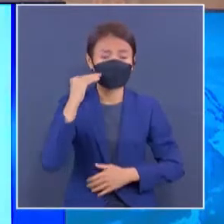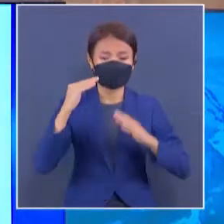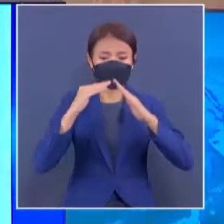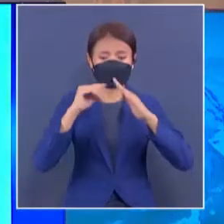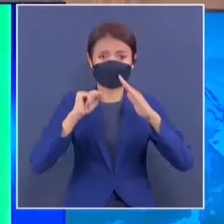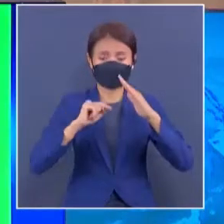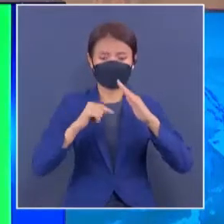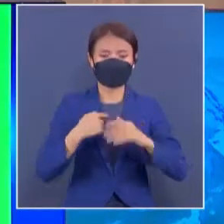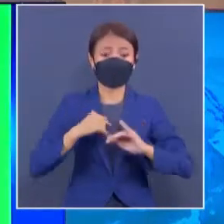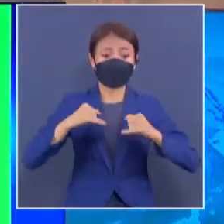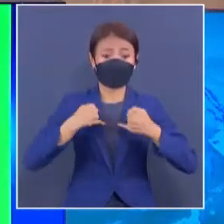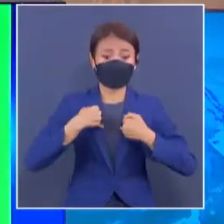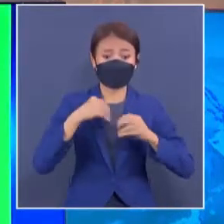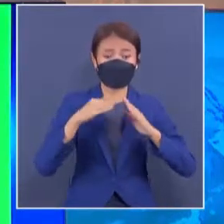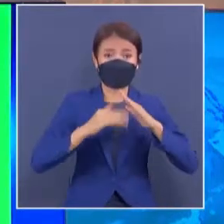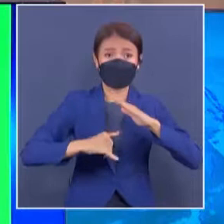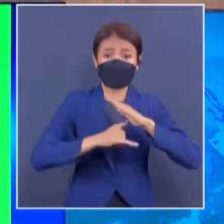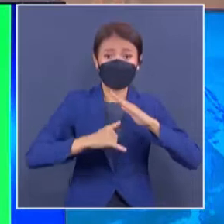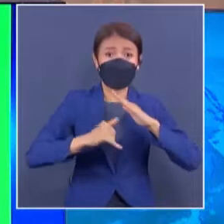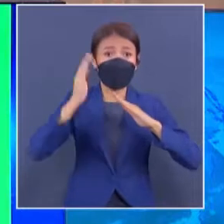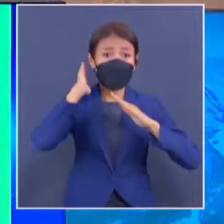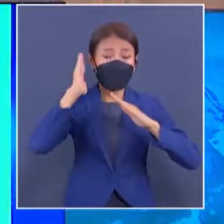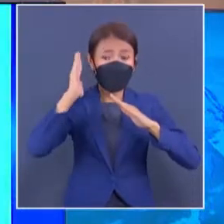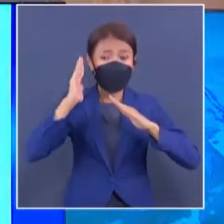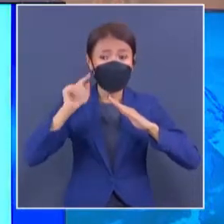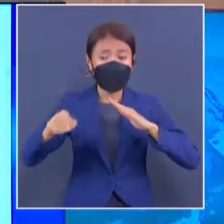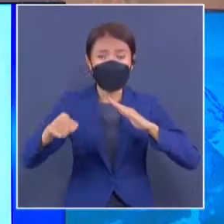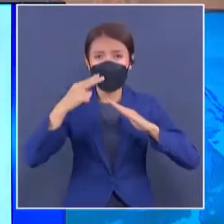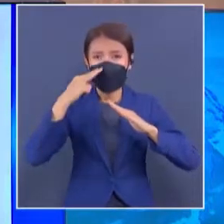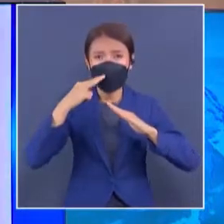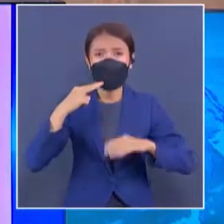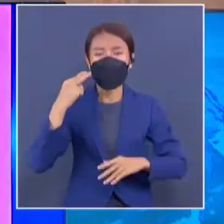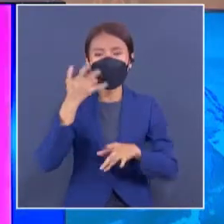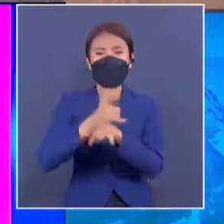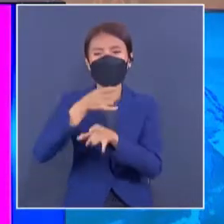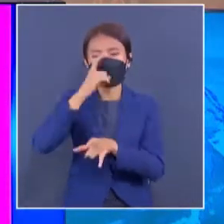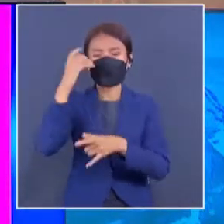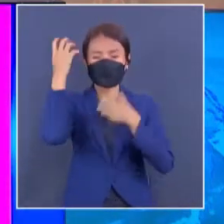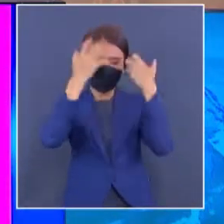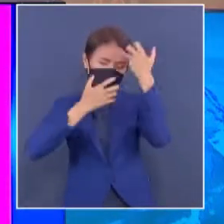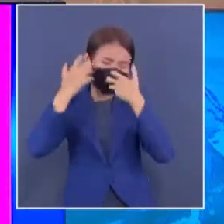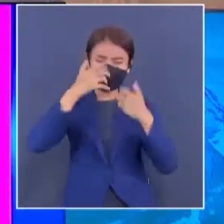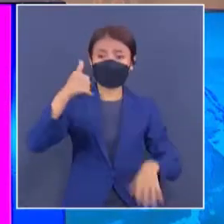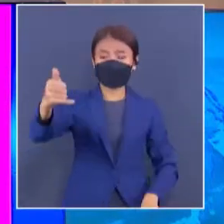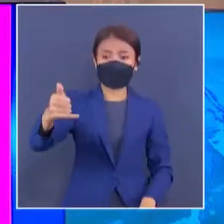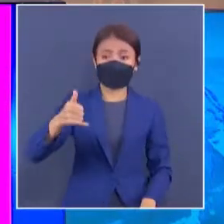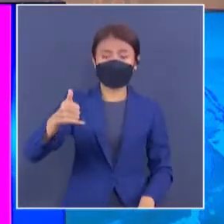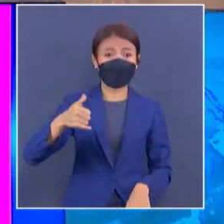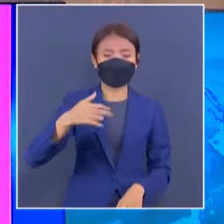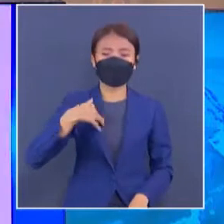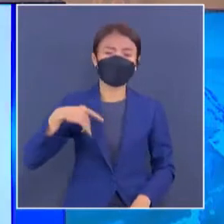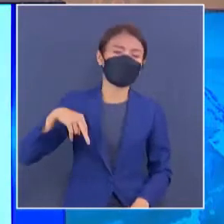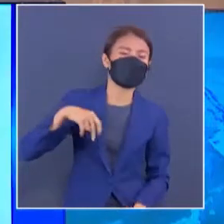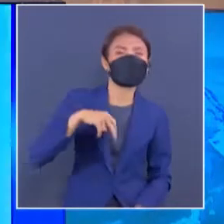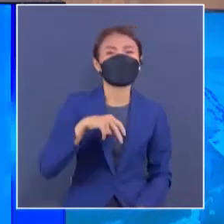การเมาไม่พอมาหน้าบ้านสวมชุดคาวบอยมาเลยนะครับแกว่งปืนไกวปืนนั่นไป ถือปืนมาด้วย โอ้โหถือปืนแล้วเห็นภาพชั